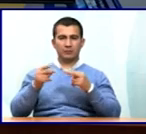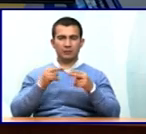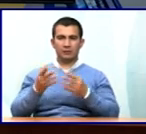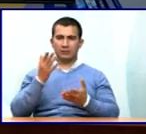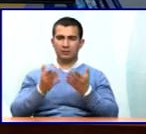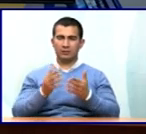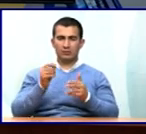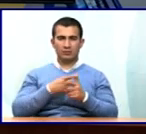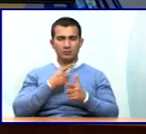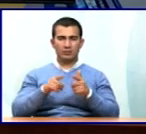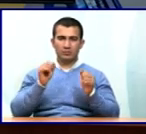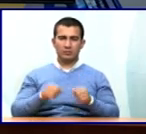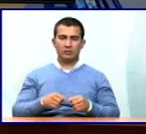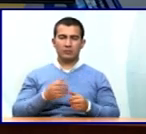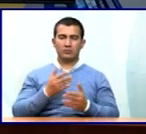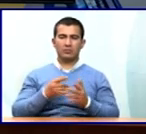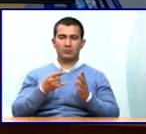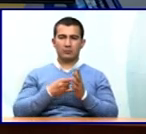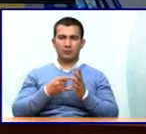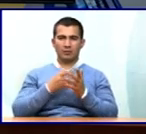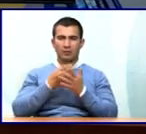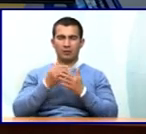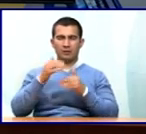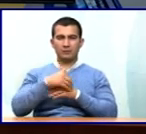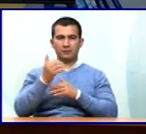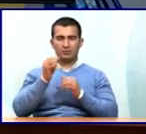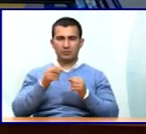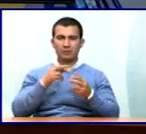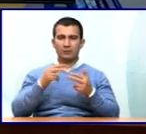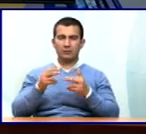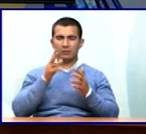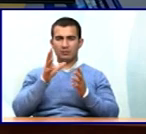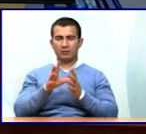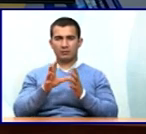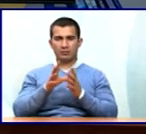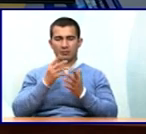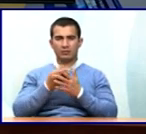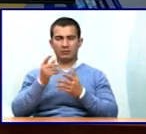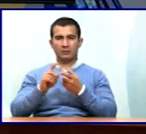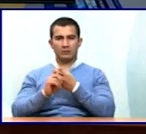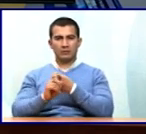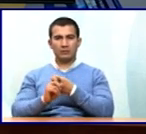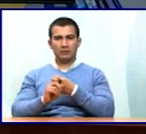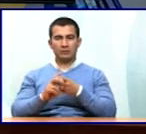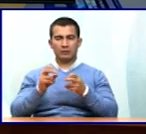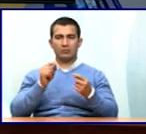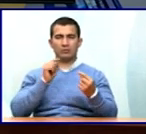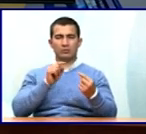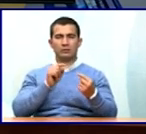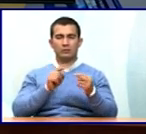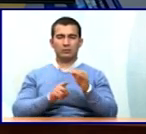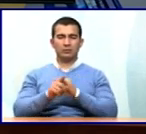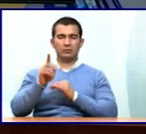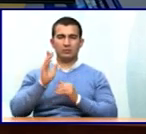yoki magnet qutblari joyini almashtirsa, tokli o'tkazgichning harakati qarama-qarshi